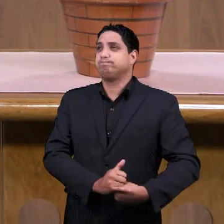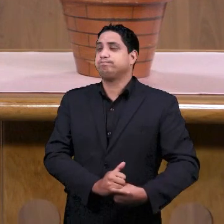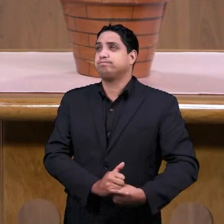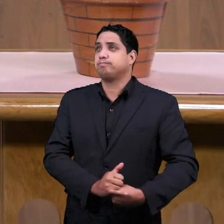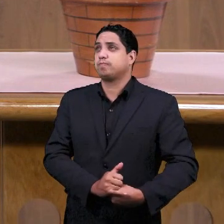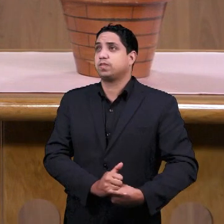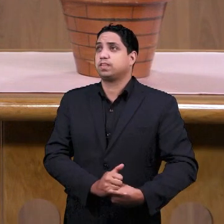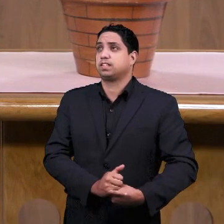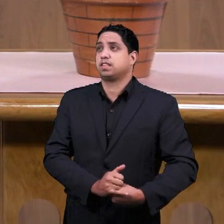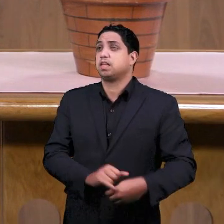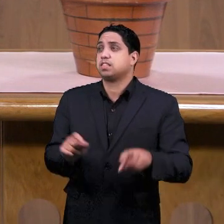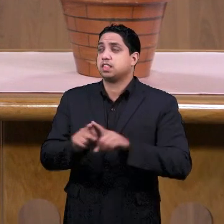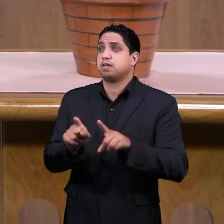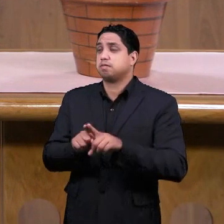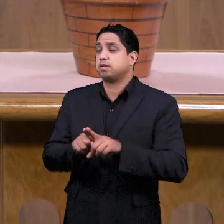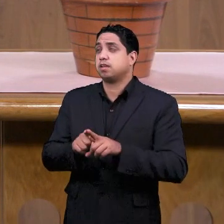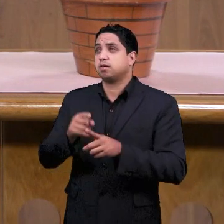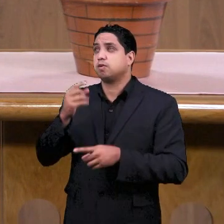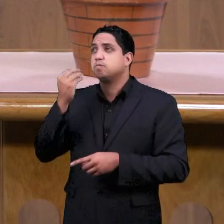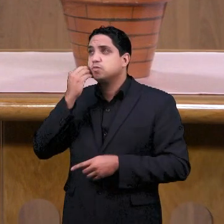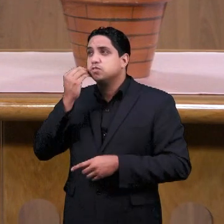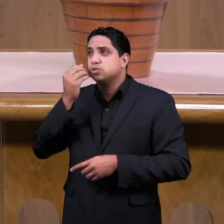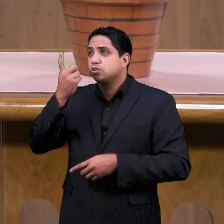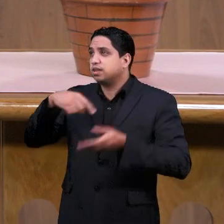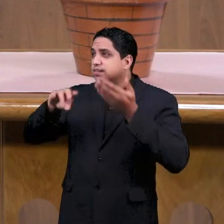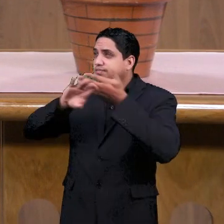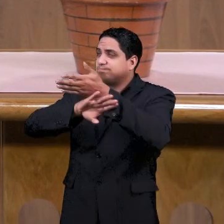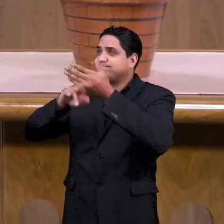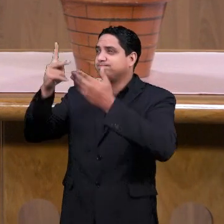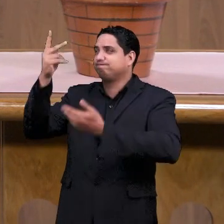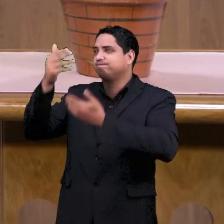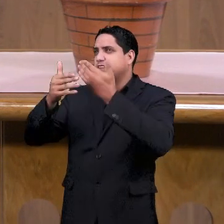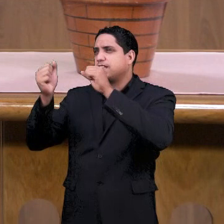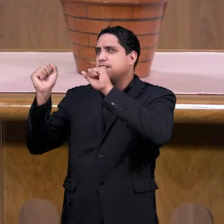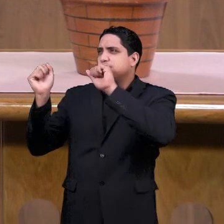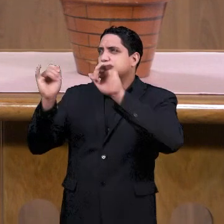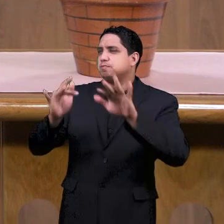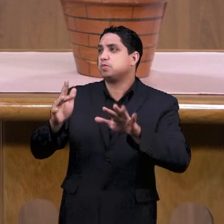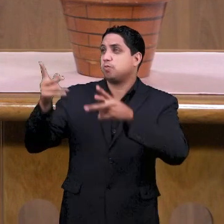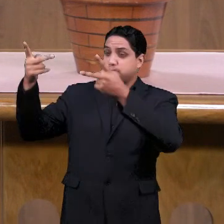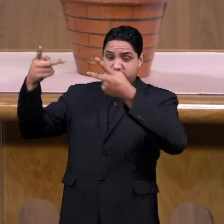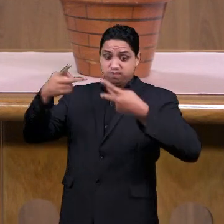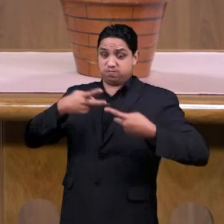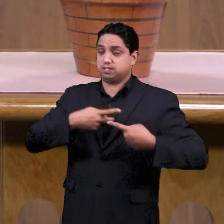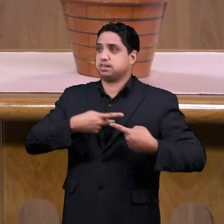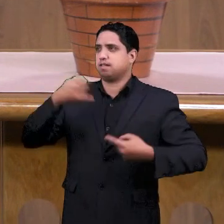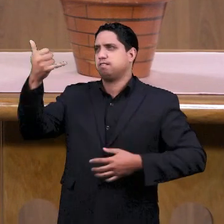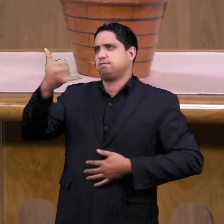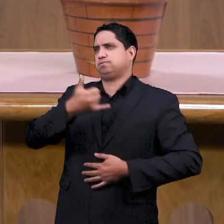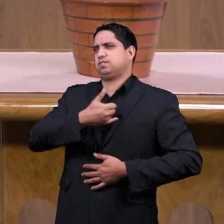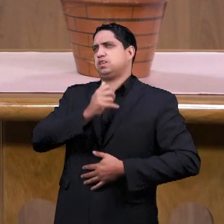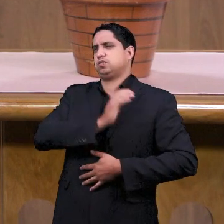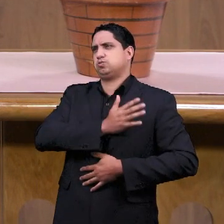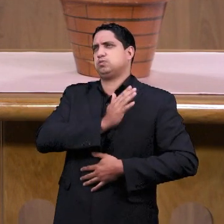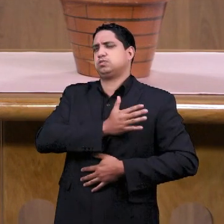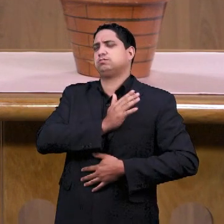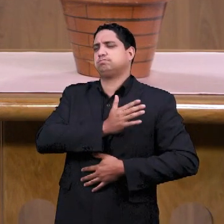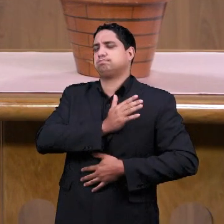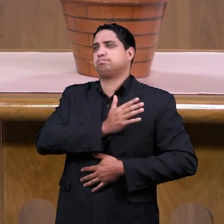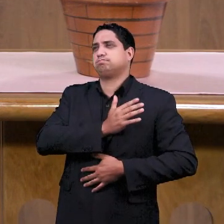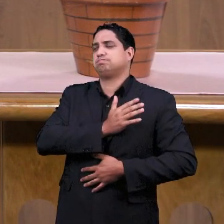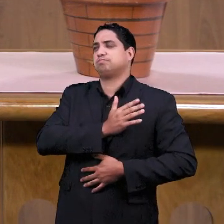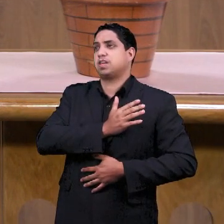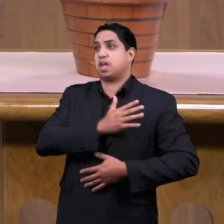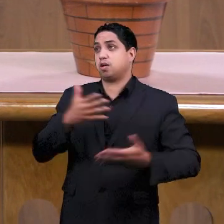грехов наших, чтобы мы были в состоянии войти в присутствие Твое. Благослови нас, посети нас, говори к